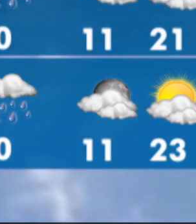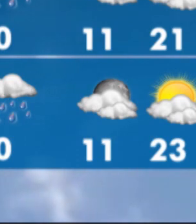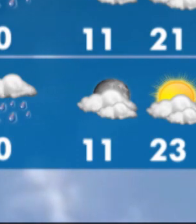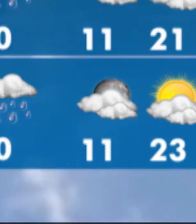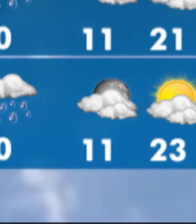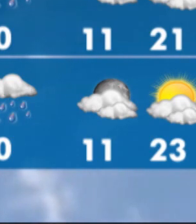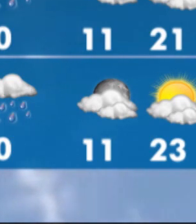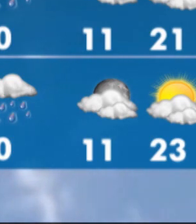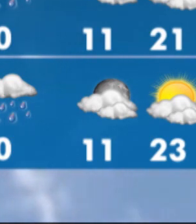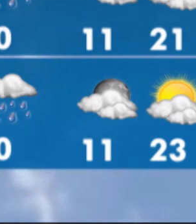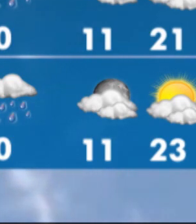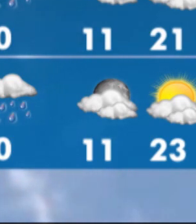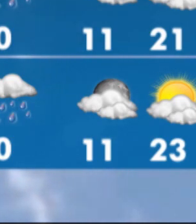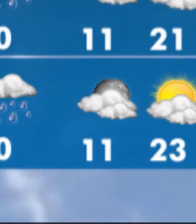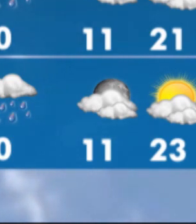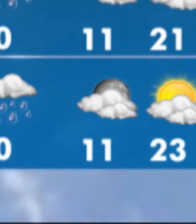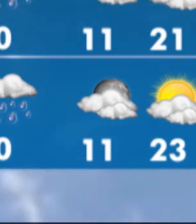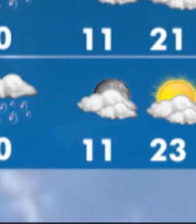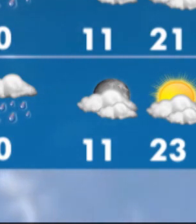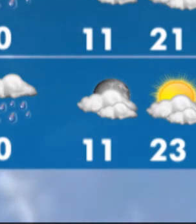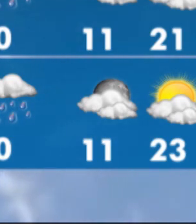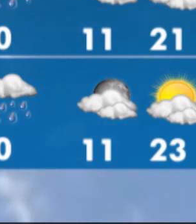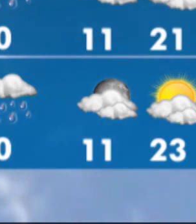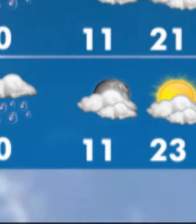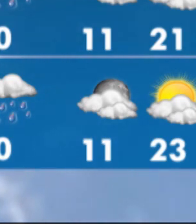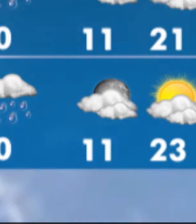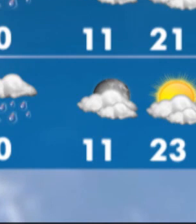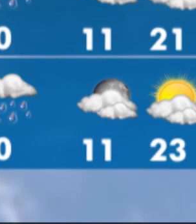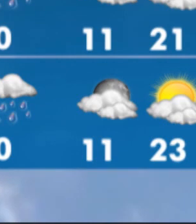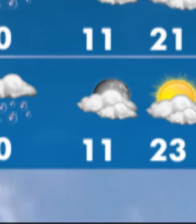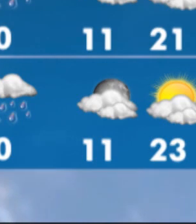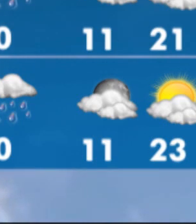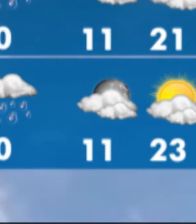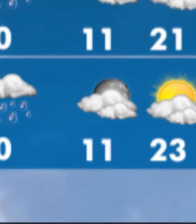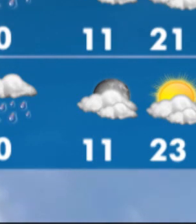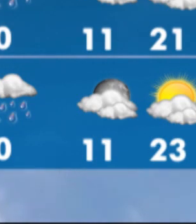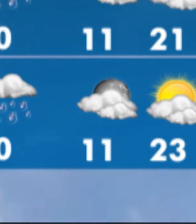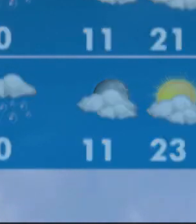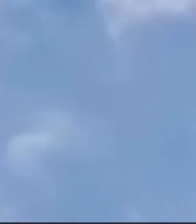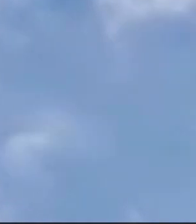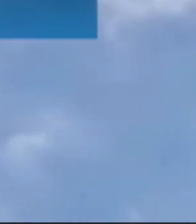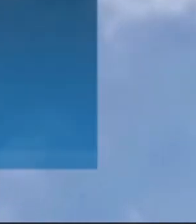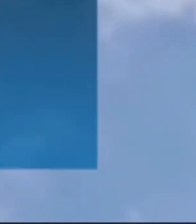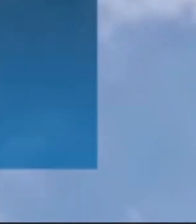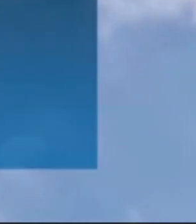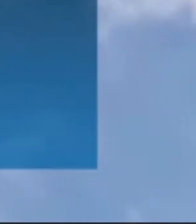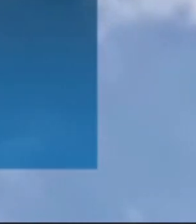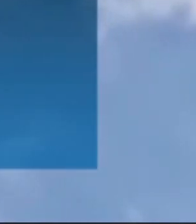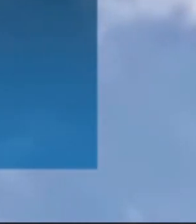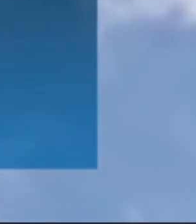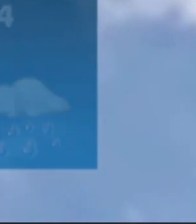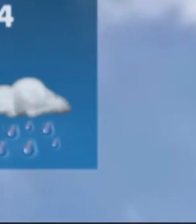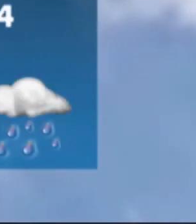12 өдөртөө 25 градус тулаан, Сайн Шондод шөндөө 10 өдөртөө 23 градус тулаан, Замын Үдэд шөндөө 9 өдөртөө 23 градус